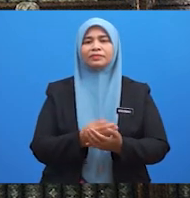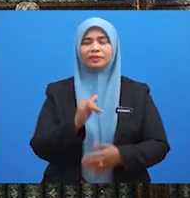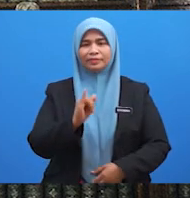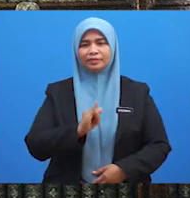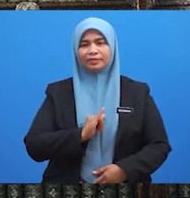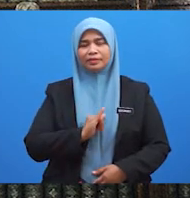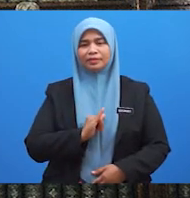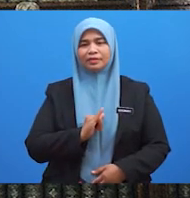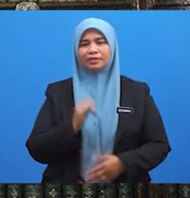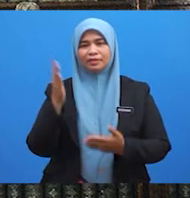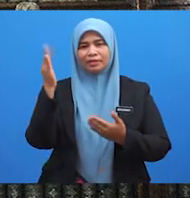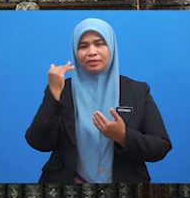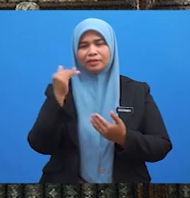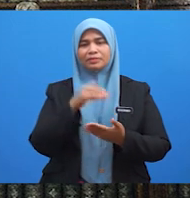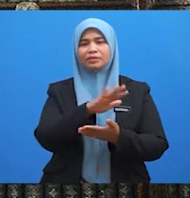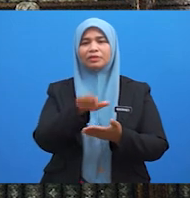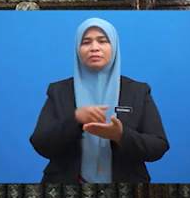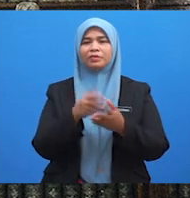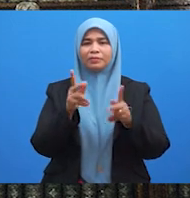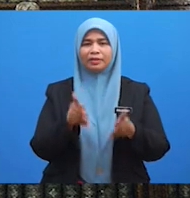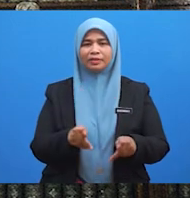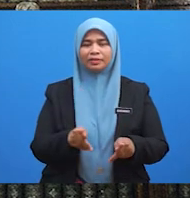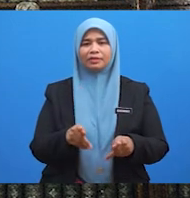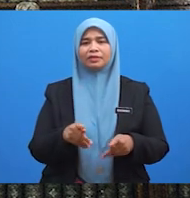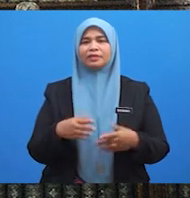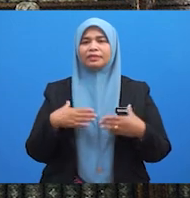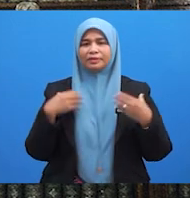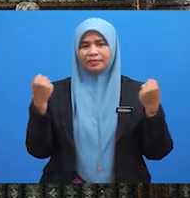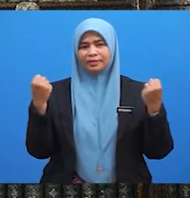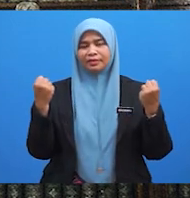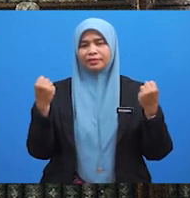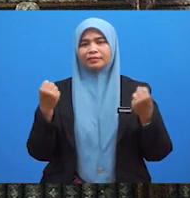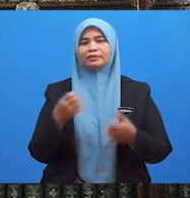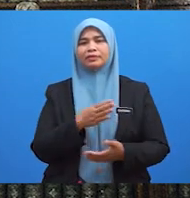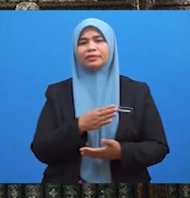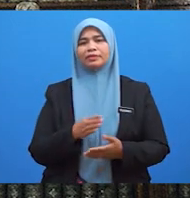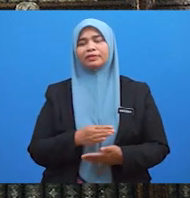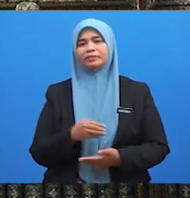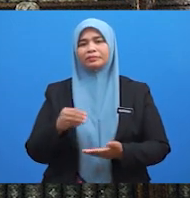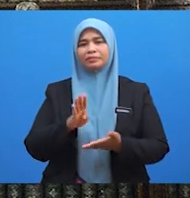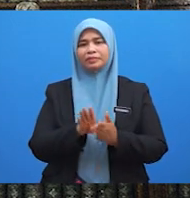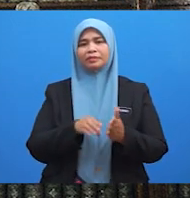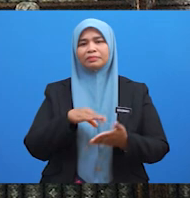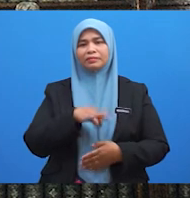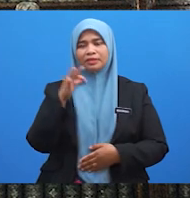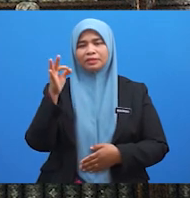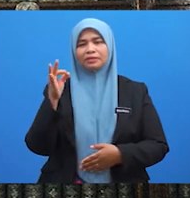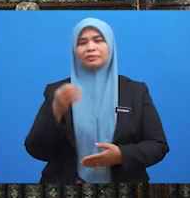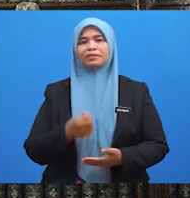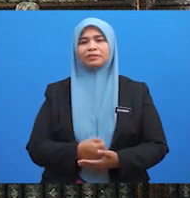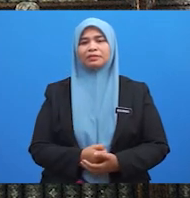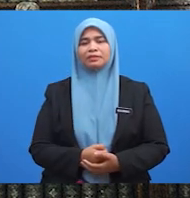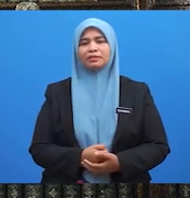Saya berharap para pelajar berada dalam keadaan sihat walafiat dan